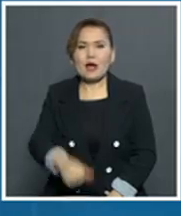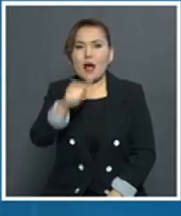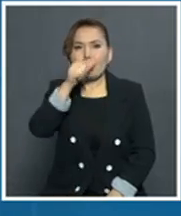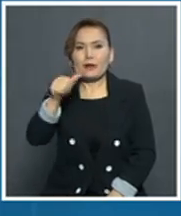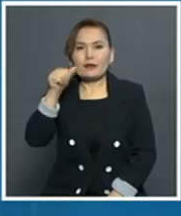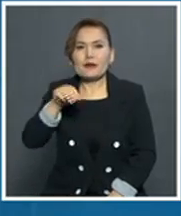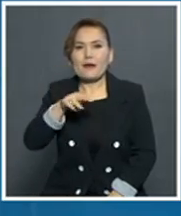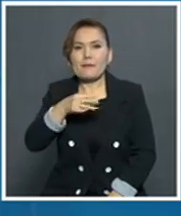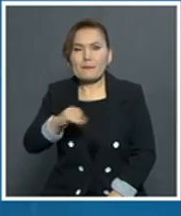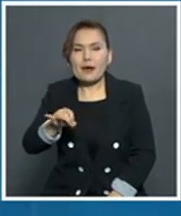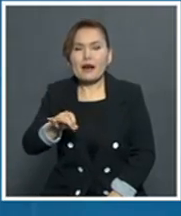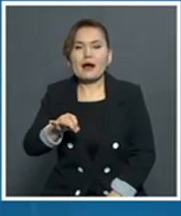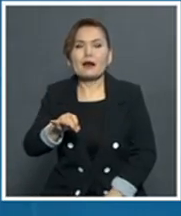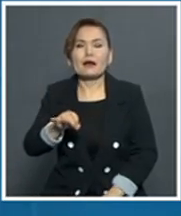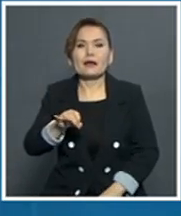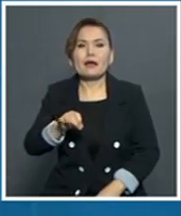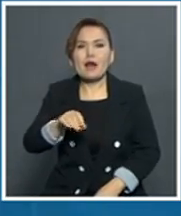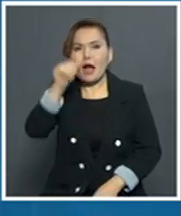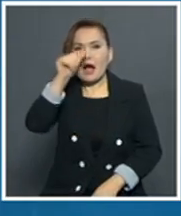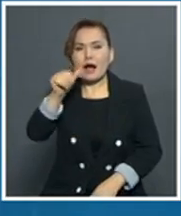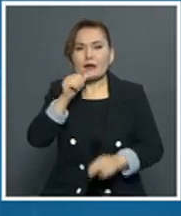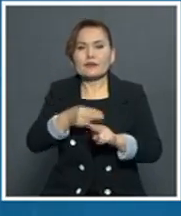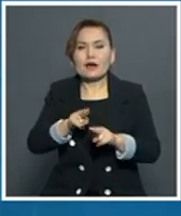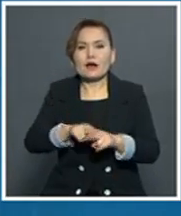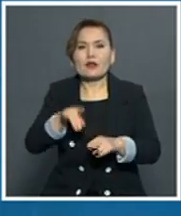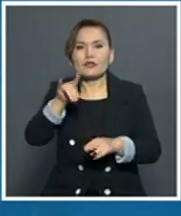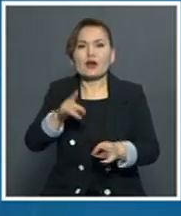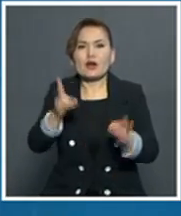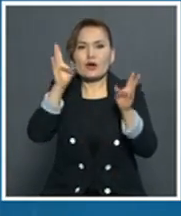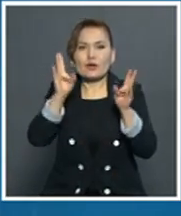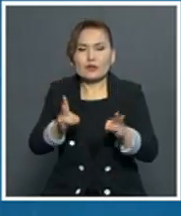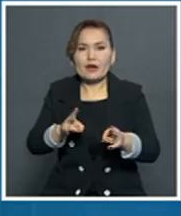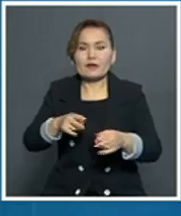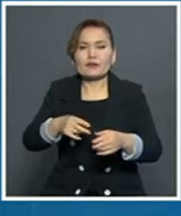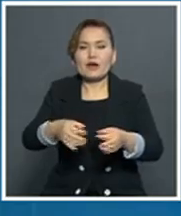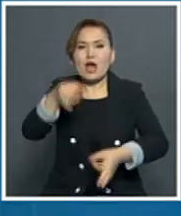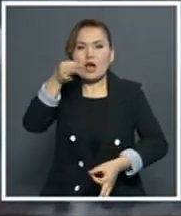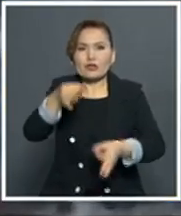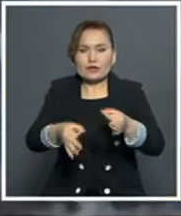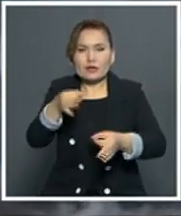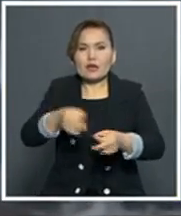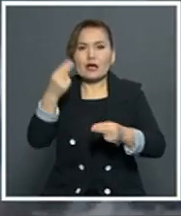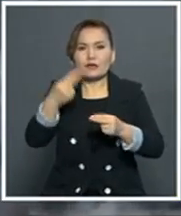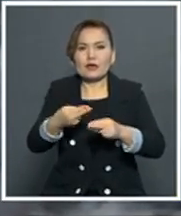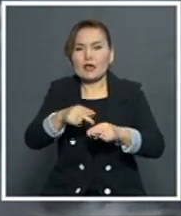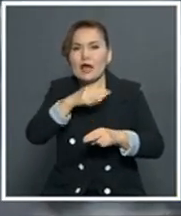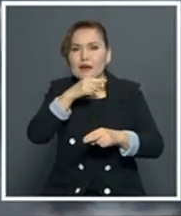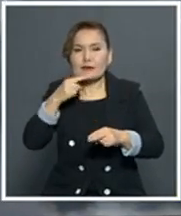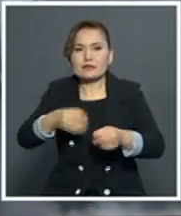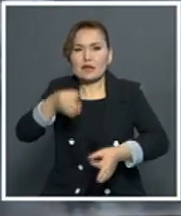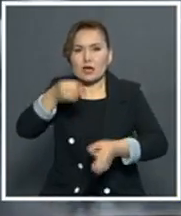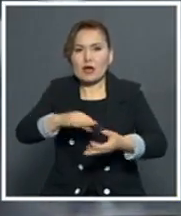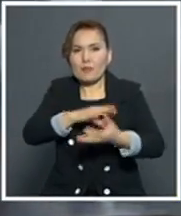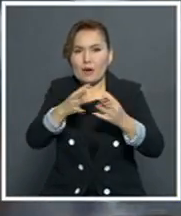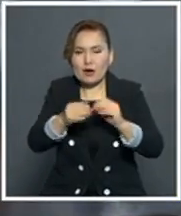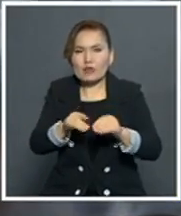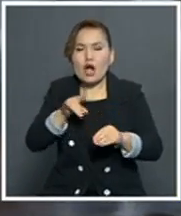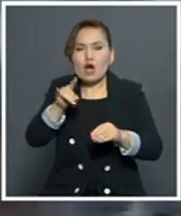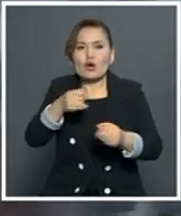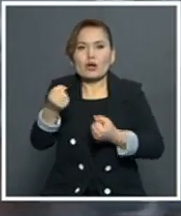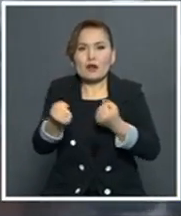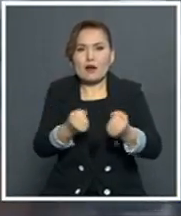Былтыр мамырда Мәскеудің Шереметьево әуежайында болған апатқа қатысты тергеу аяқталды. Ресейдің тергеу комитеті бұл жағдайға ұшақ командирі